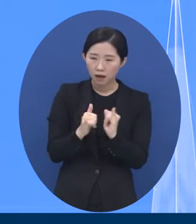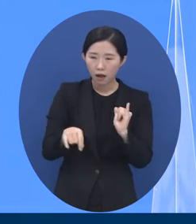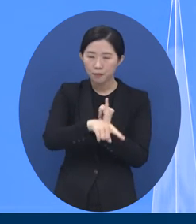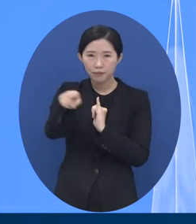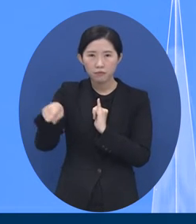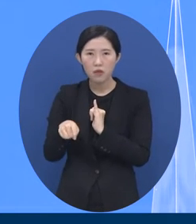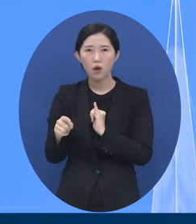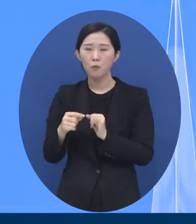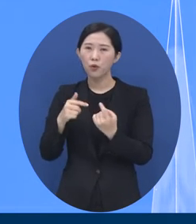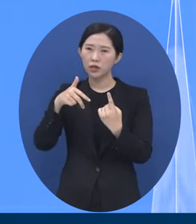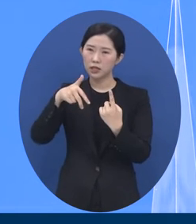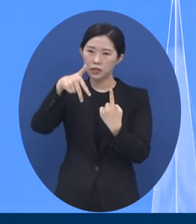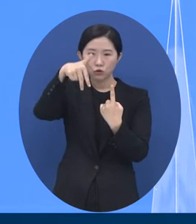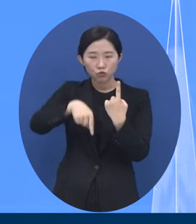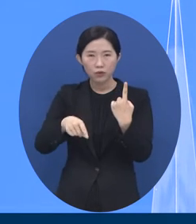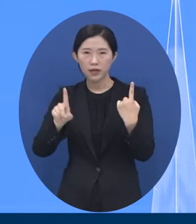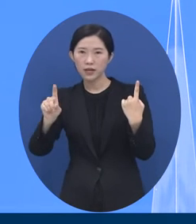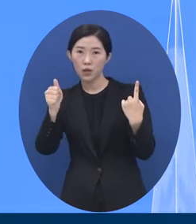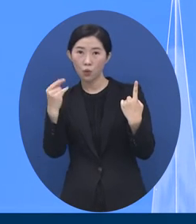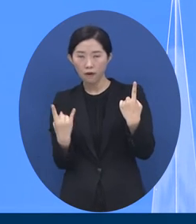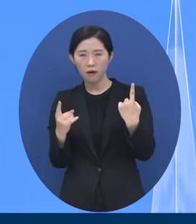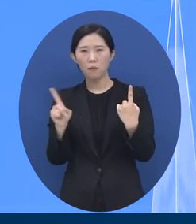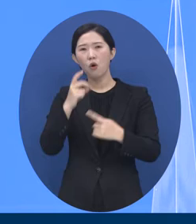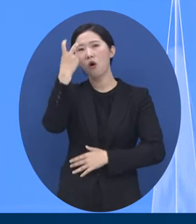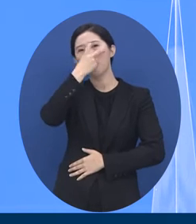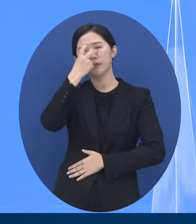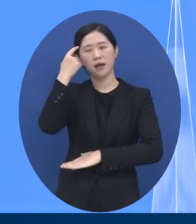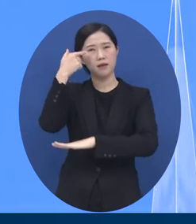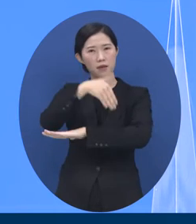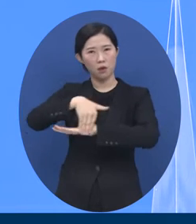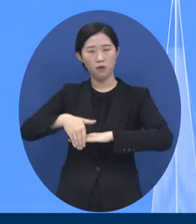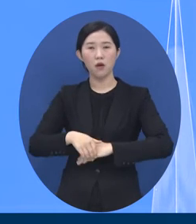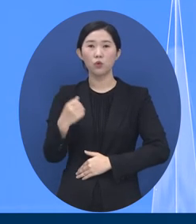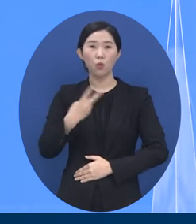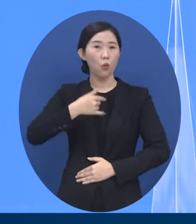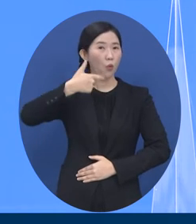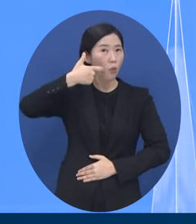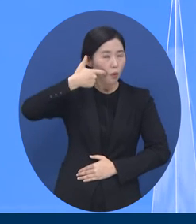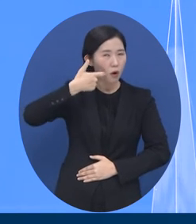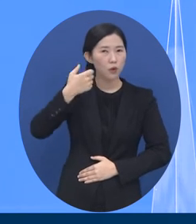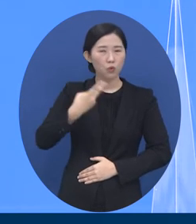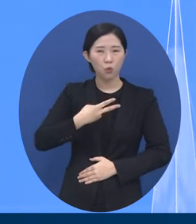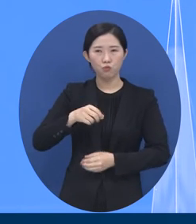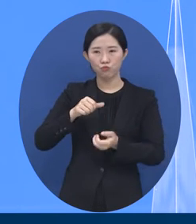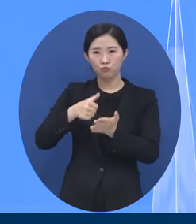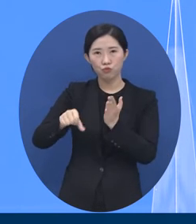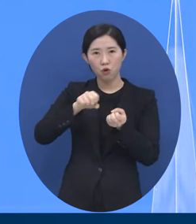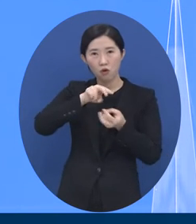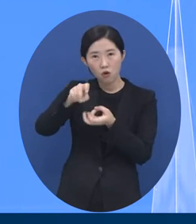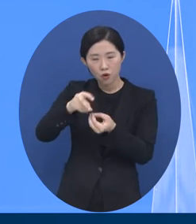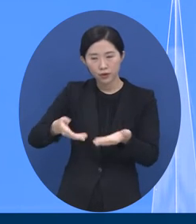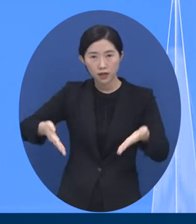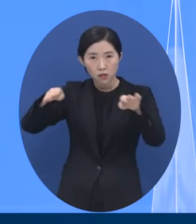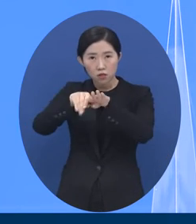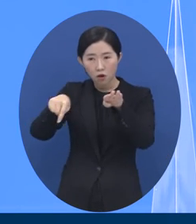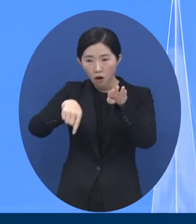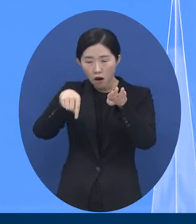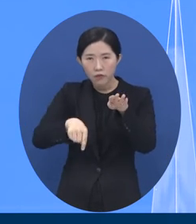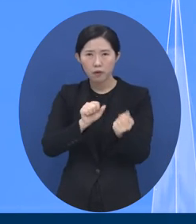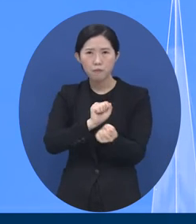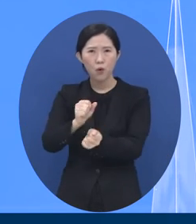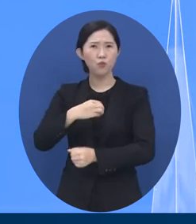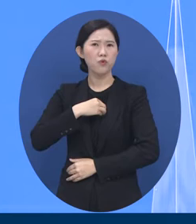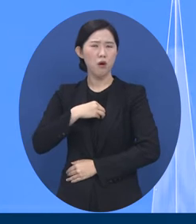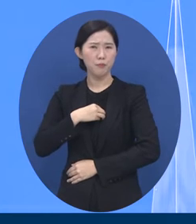1회 선제검사를 실시하려고 합니다. 또한 콜센터, 물류센터 등 감염 빈도가 높고 감염 확산